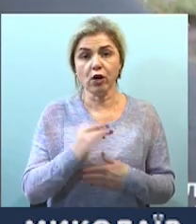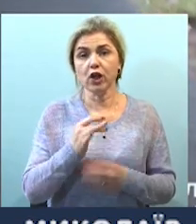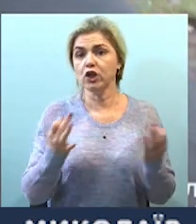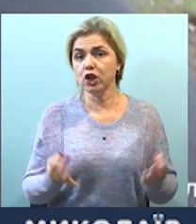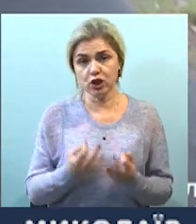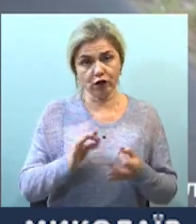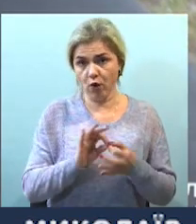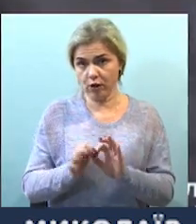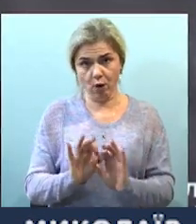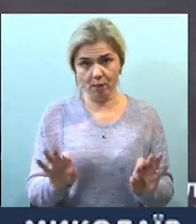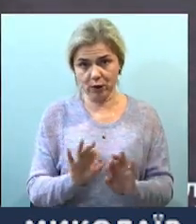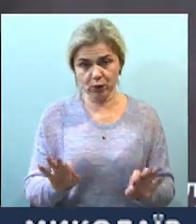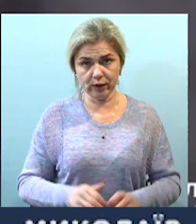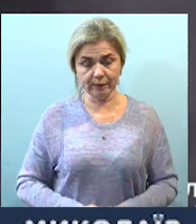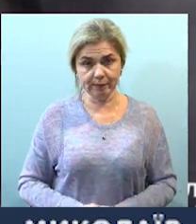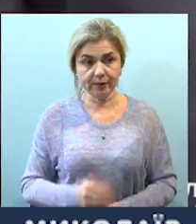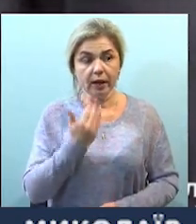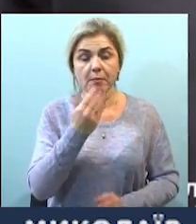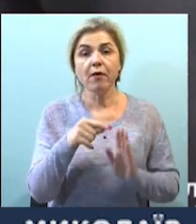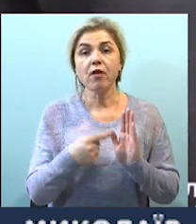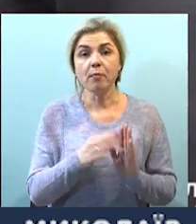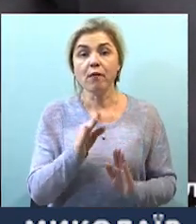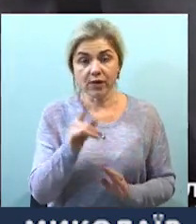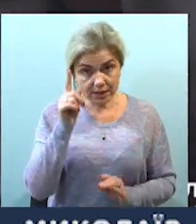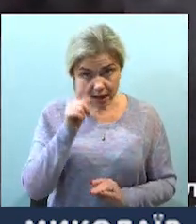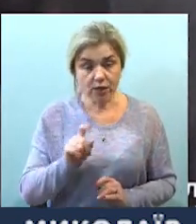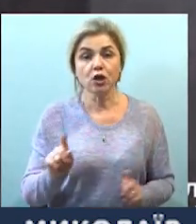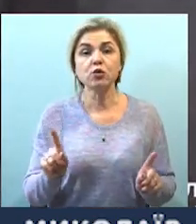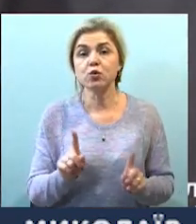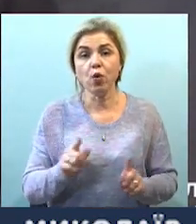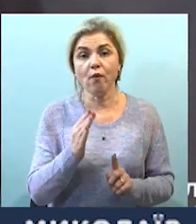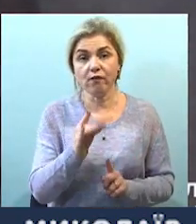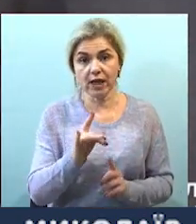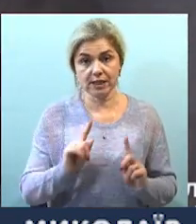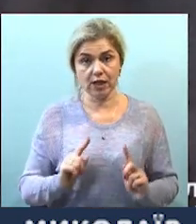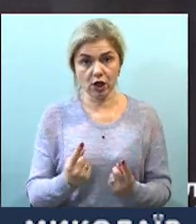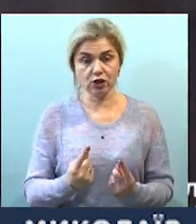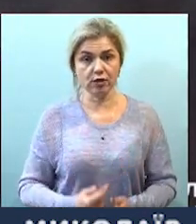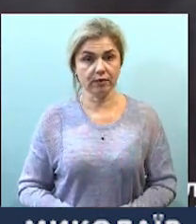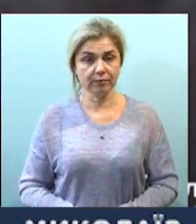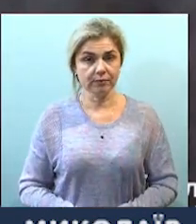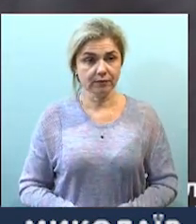нічого не коментує. Ви знаєте, за що ви затримані? Без коментарів.